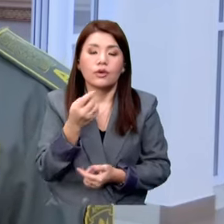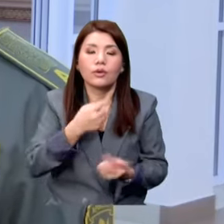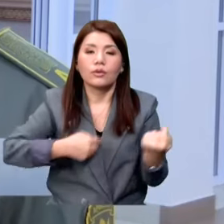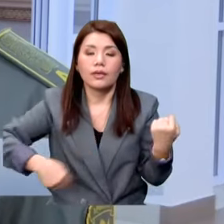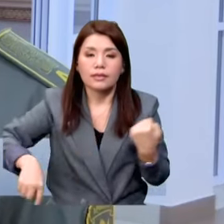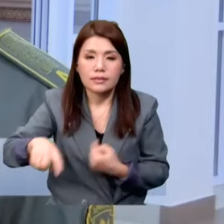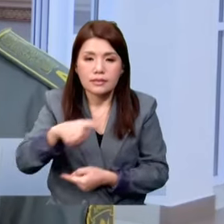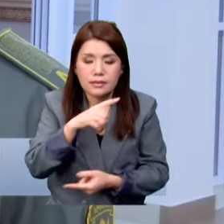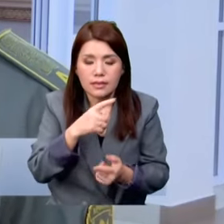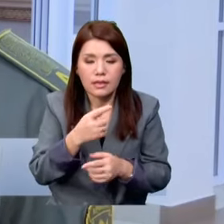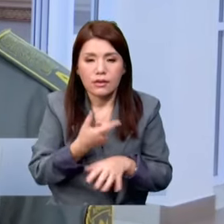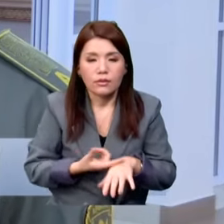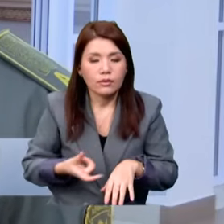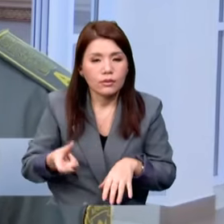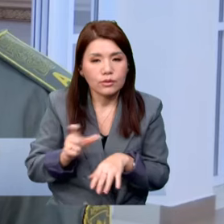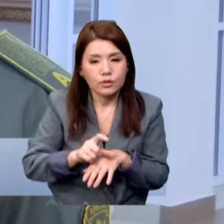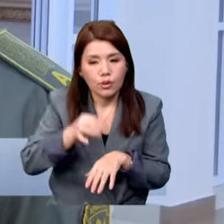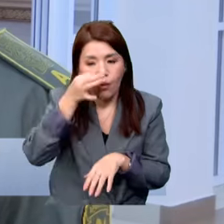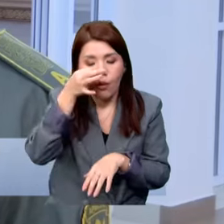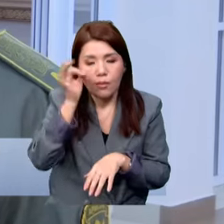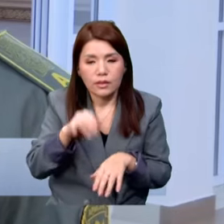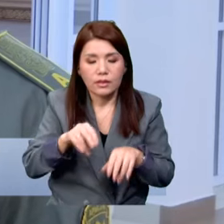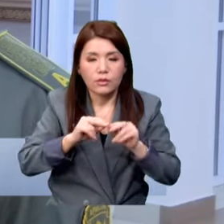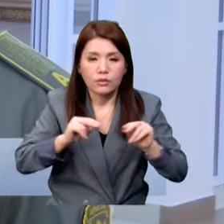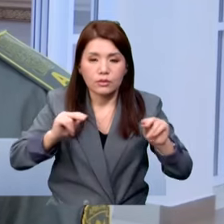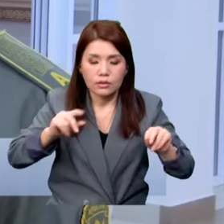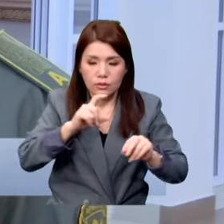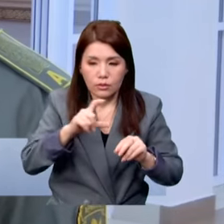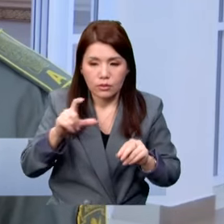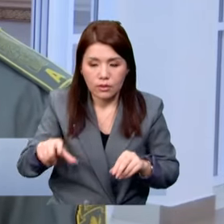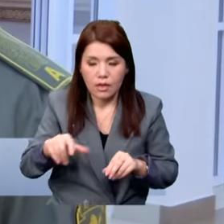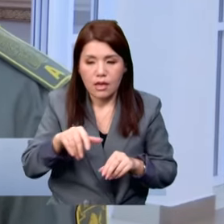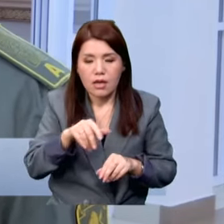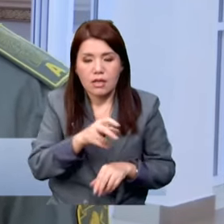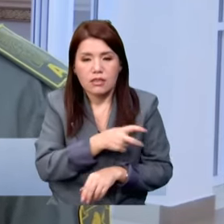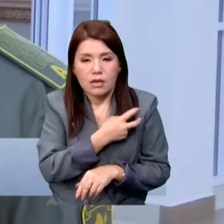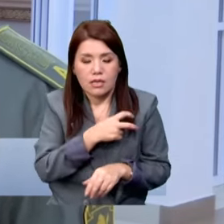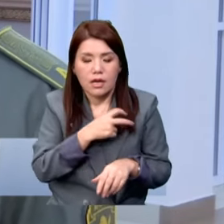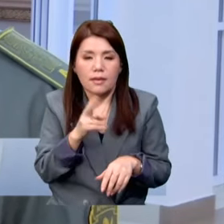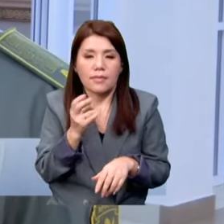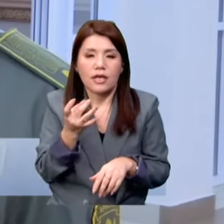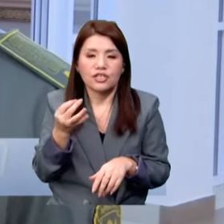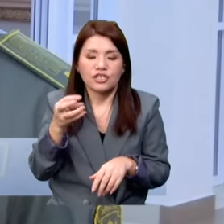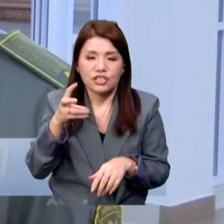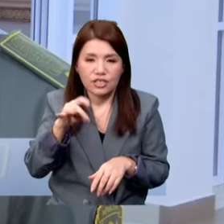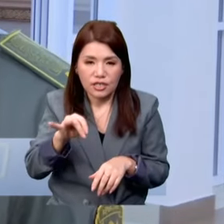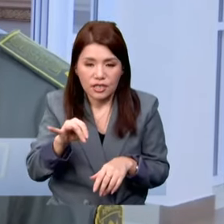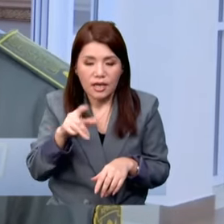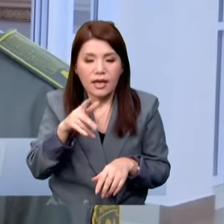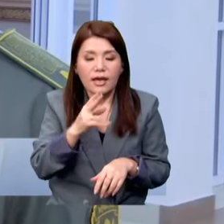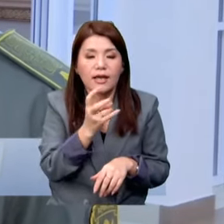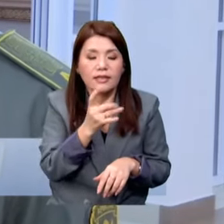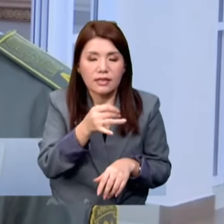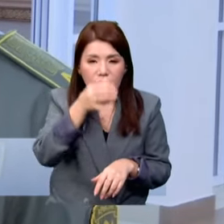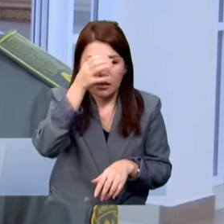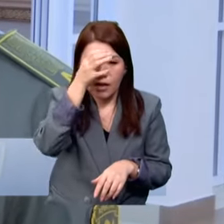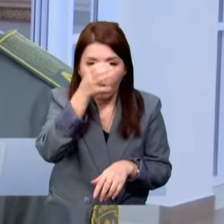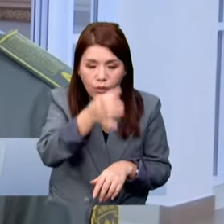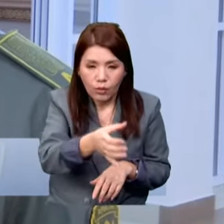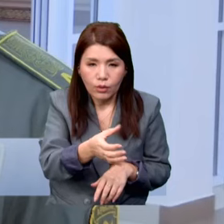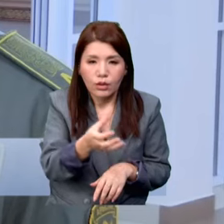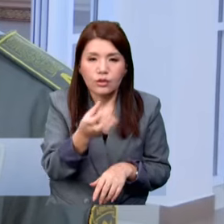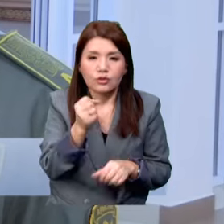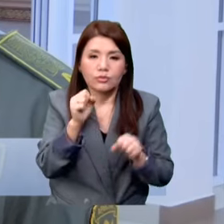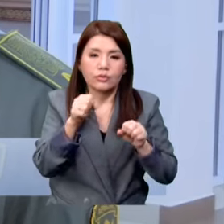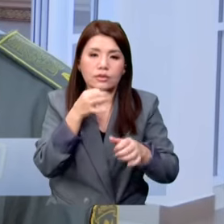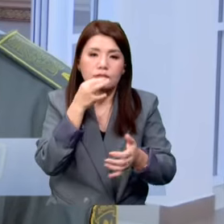нас очень опытные учителя, они доктора PhD, также кандидаты наук и,